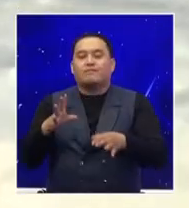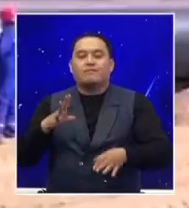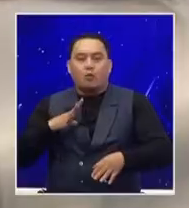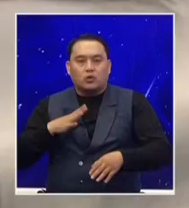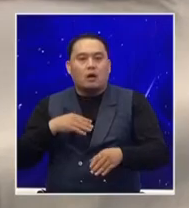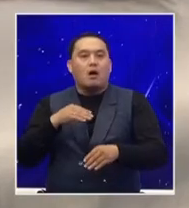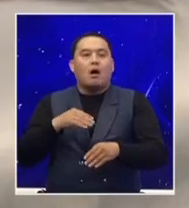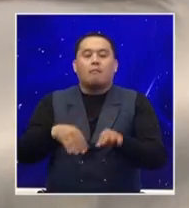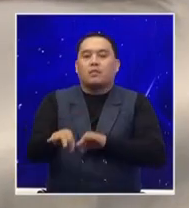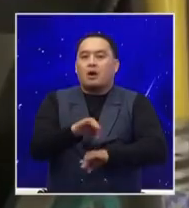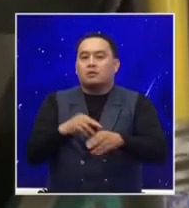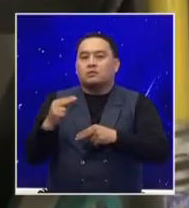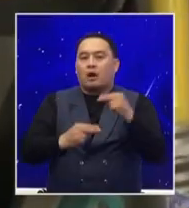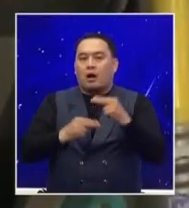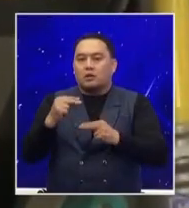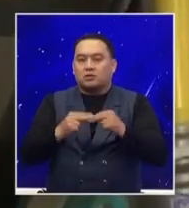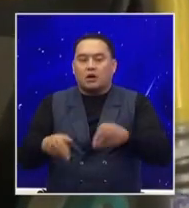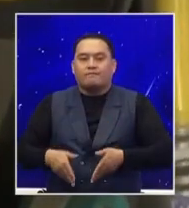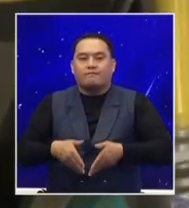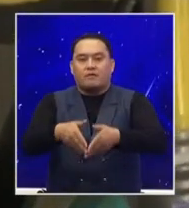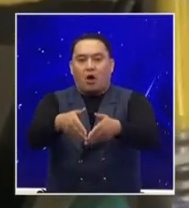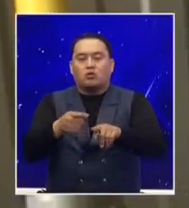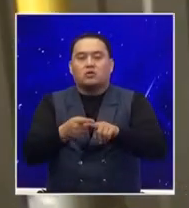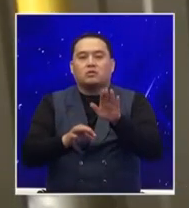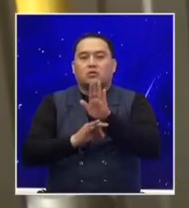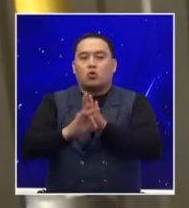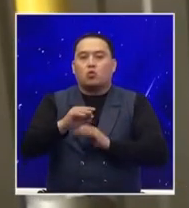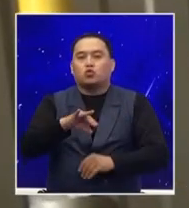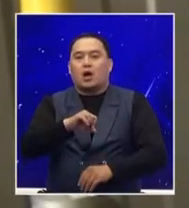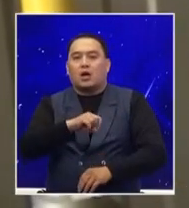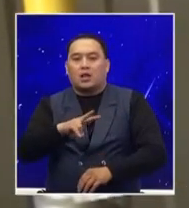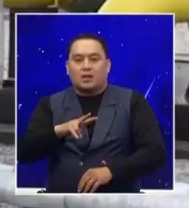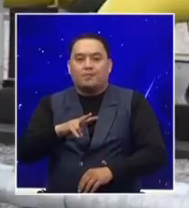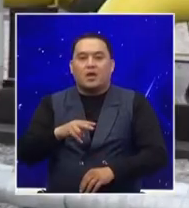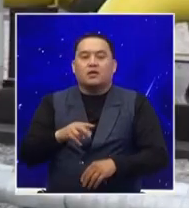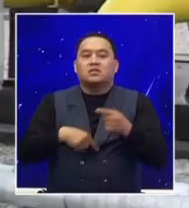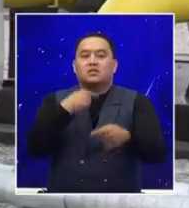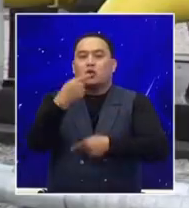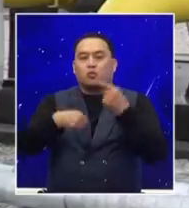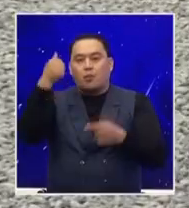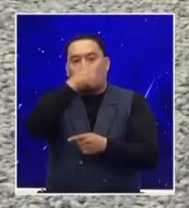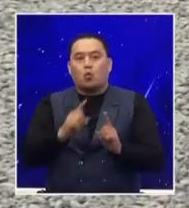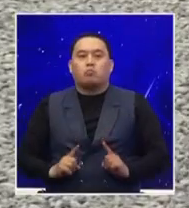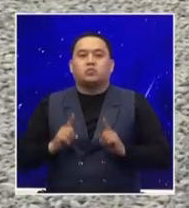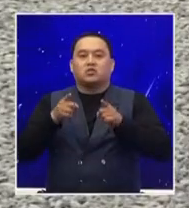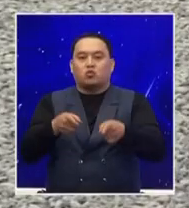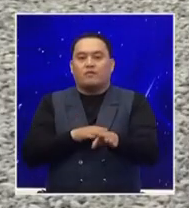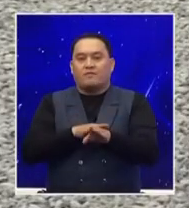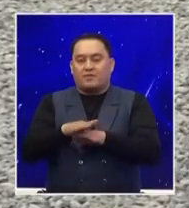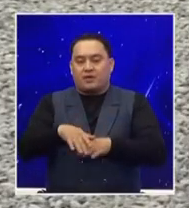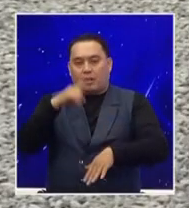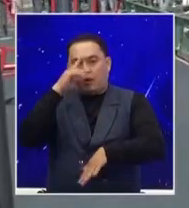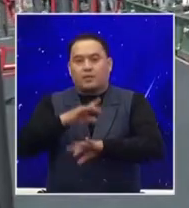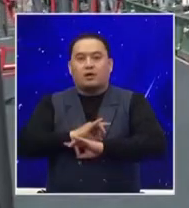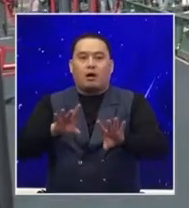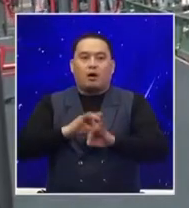И разрабатывается проект строительства магистрального газопровода в направлении Ушарала и Нарынкола. В следующем году приступим к выполнению, заверил глава